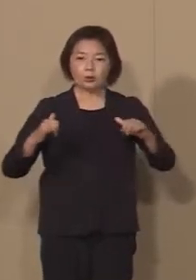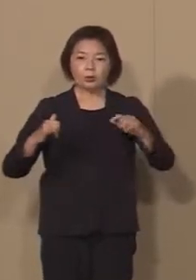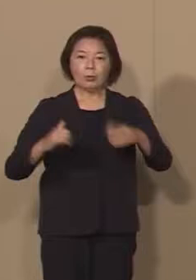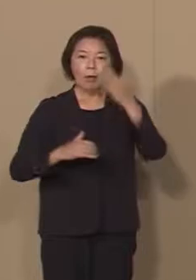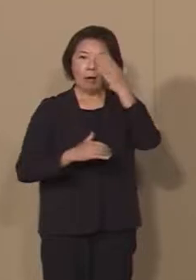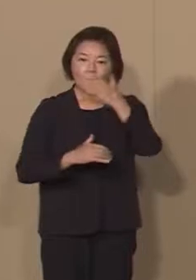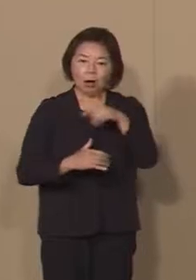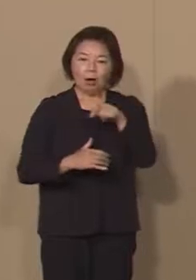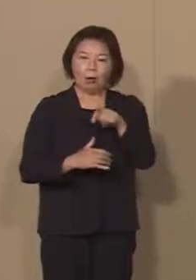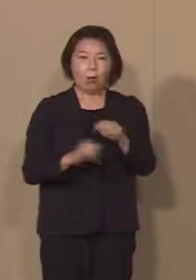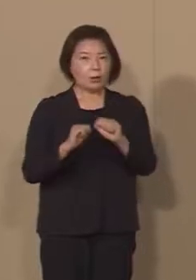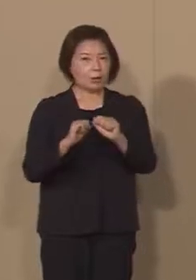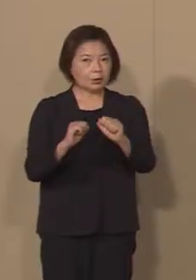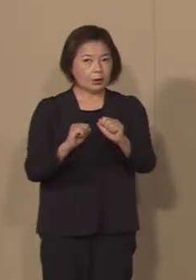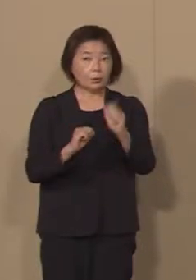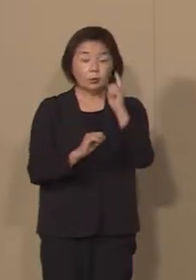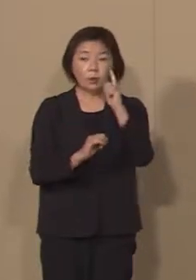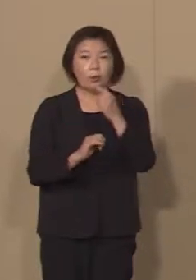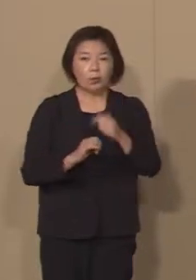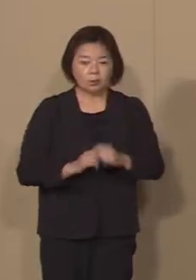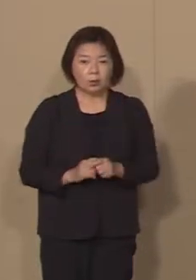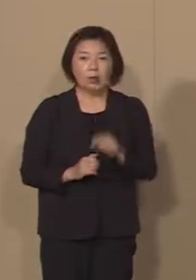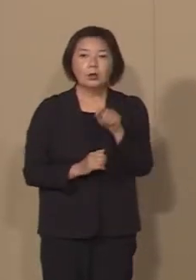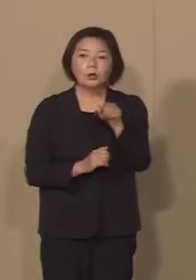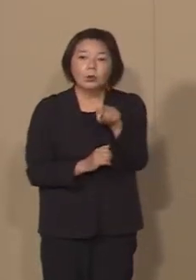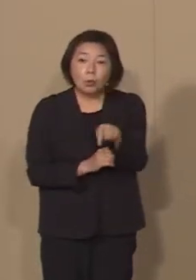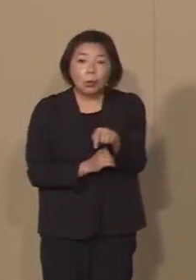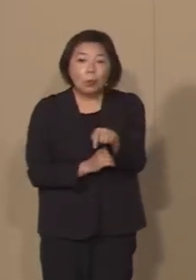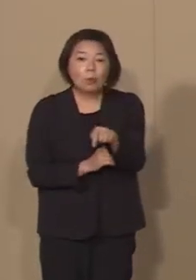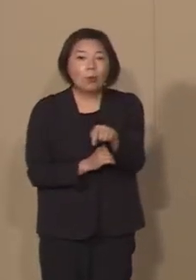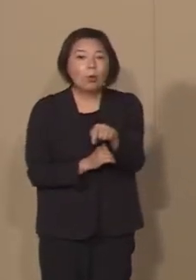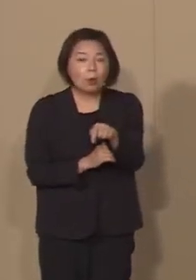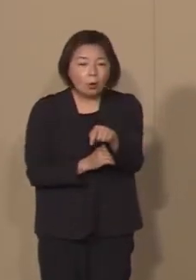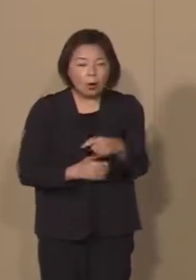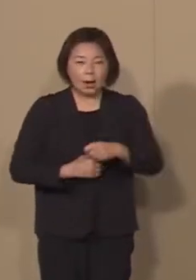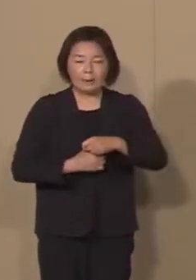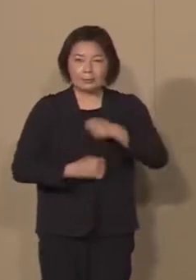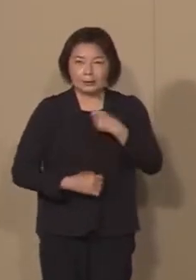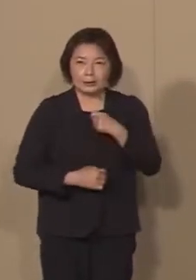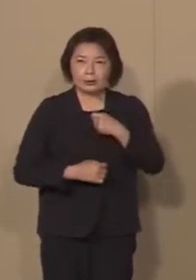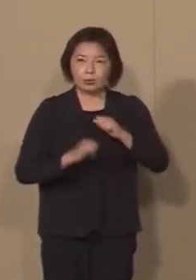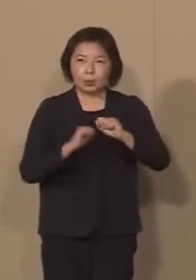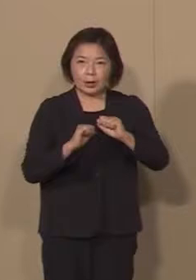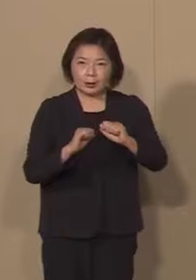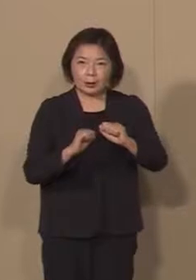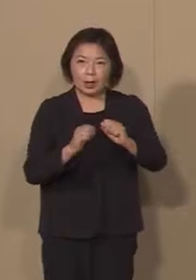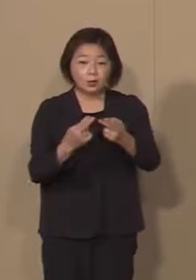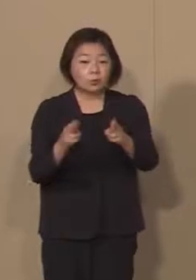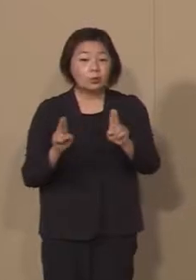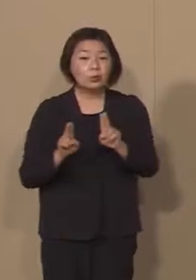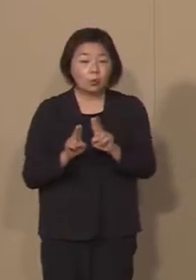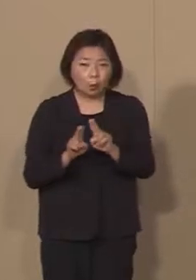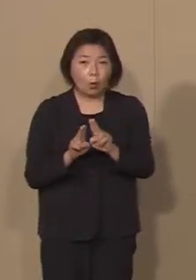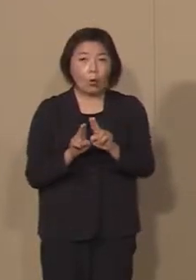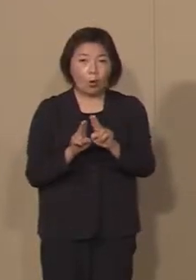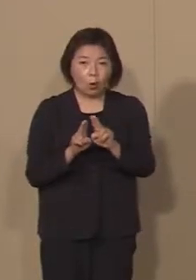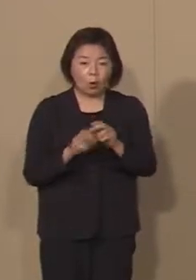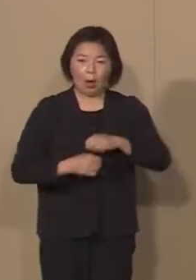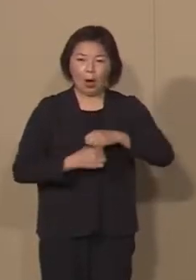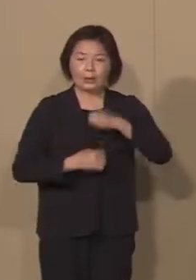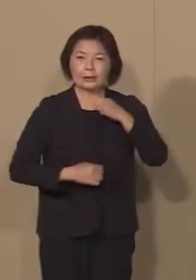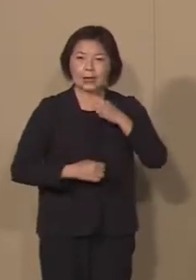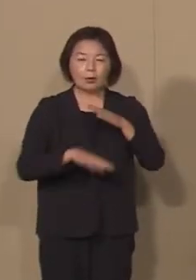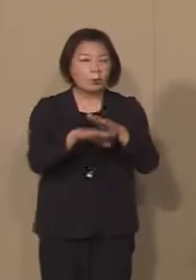言う要は何かそこがちゃんていっちゃんとコーンなんていうのかなあの正攻法でやっぱり後